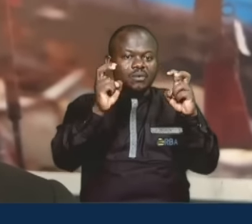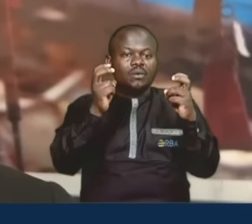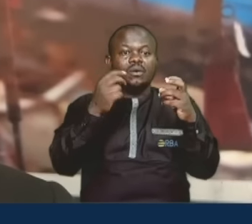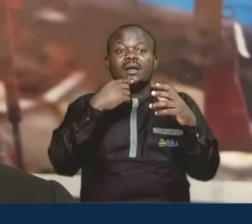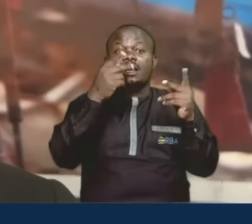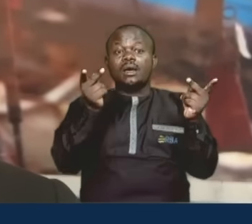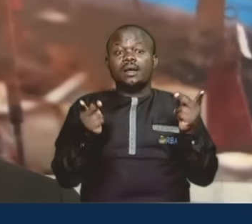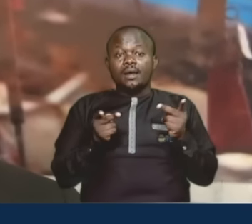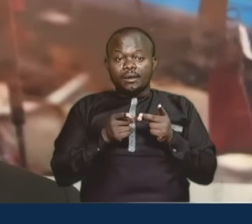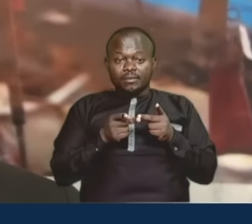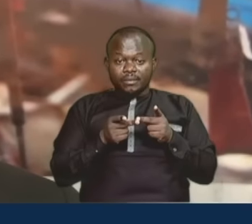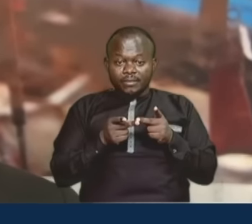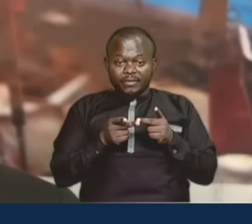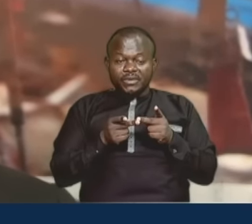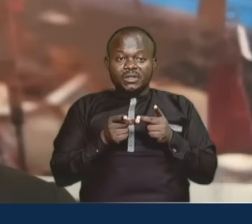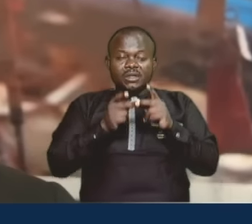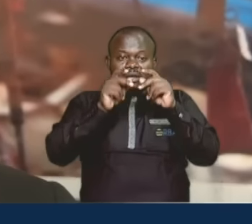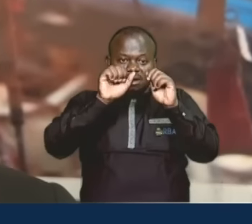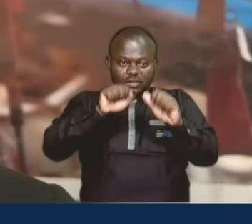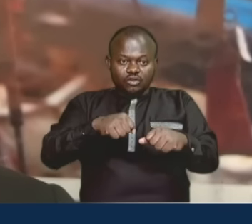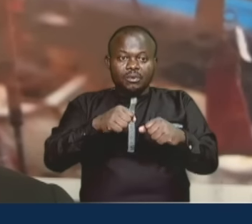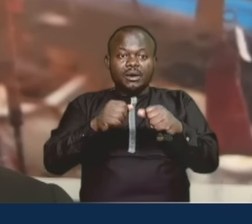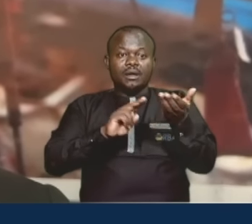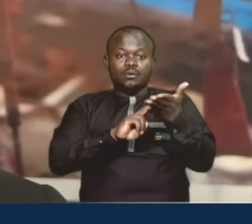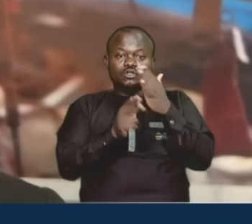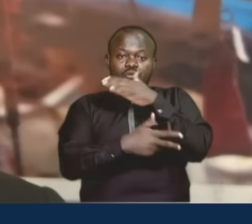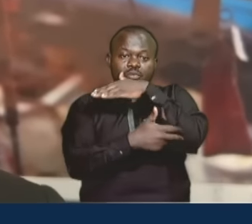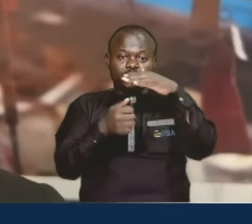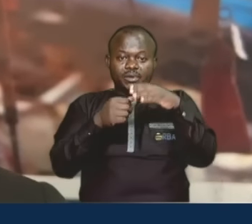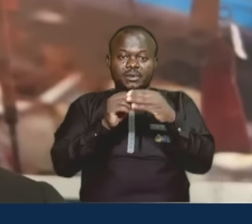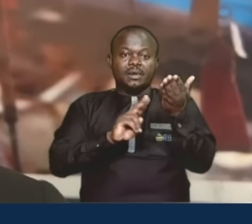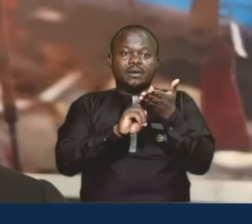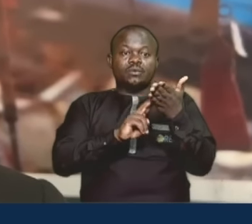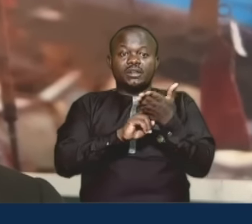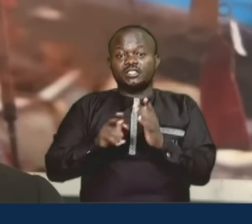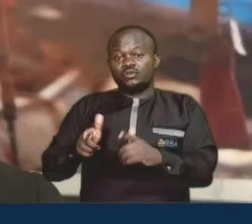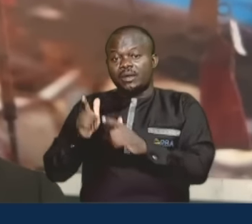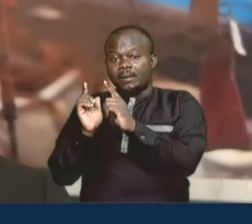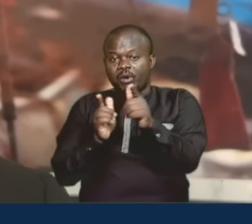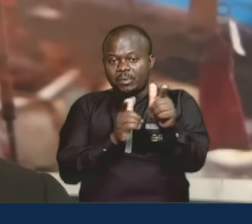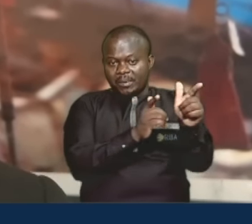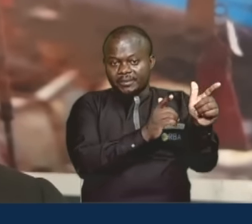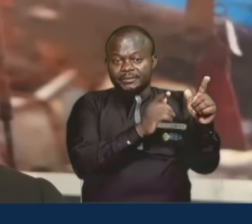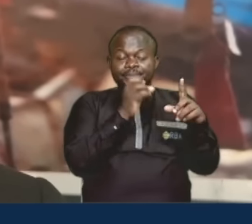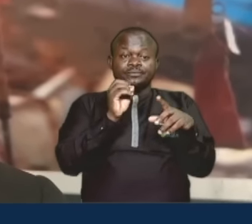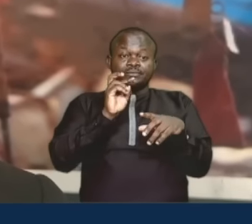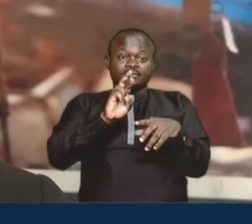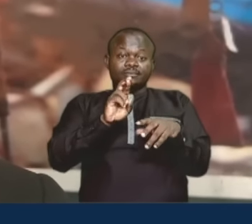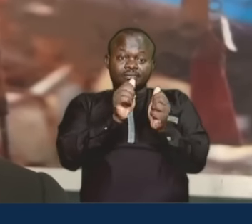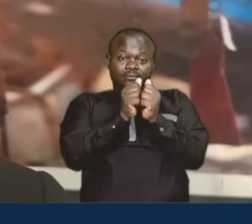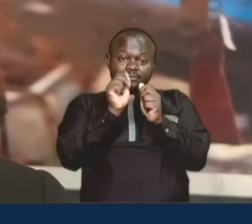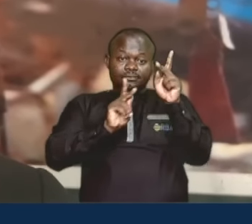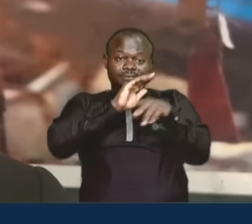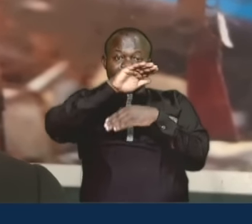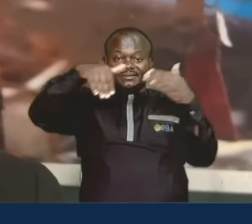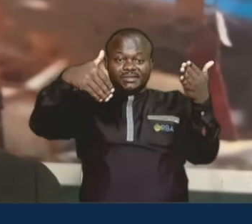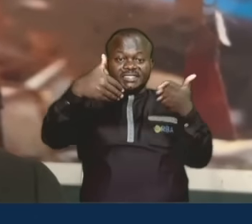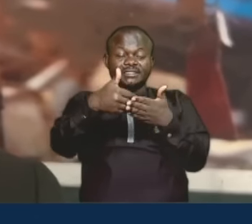ahantu hashobora kuba hibishijwe hakoresheje intwaro, cyangwa n'abantu bakaba